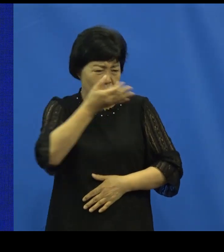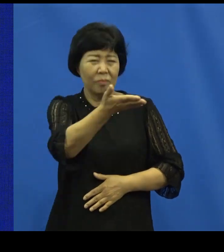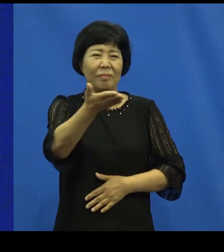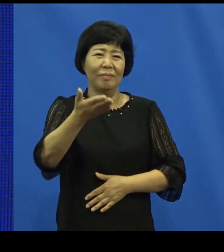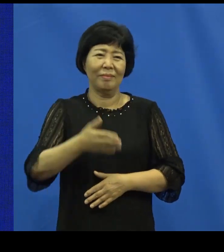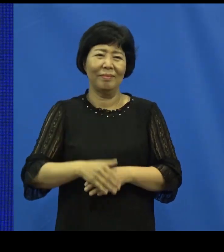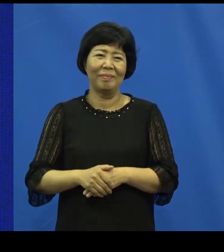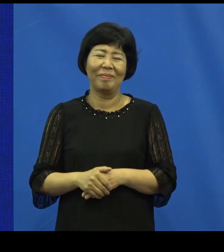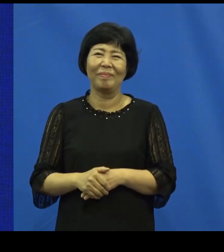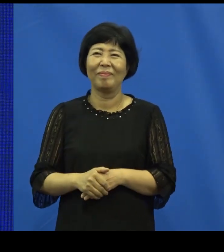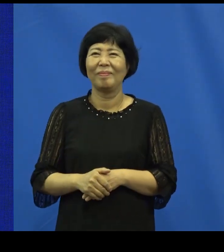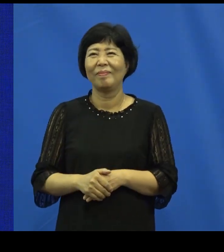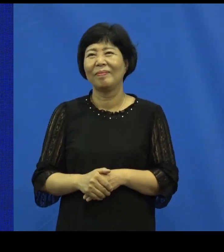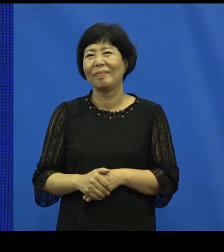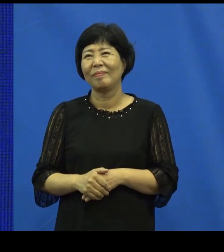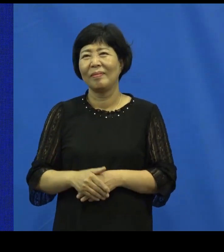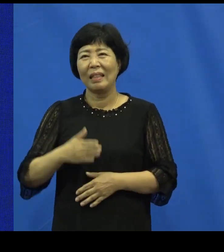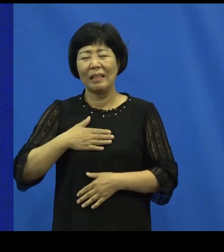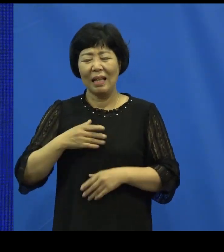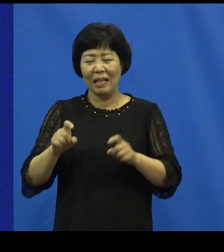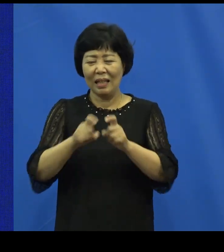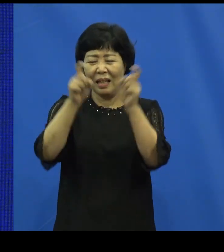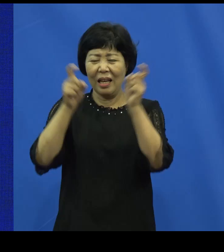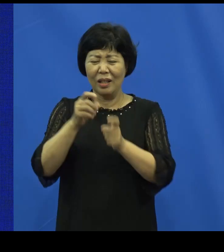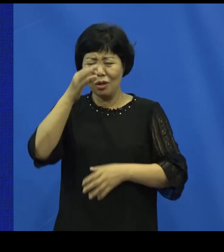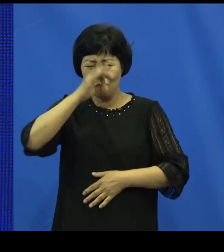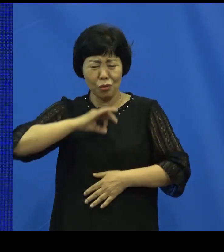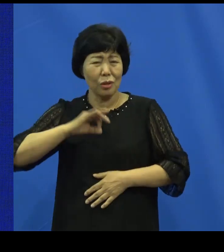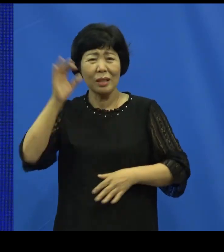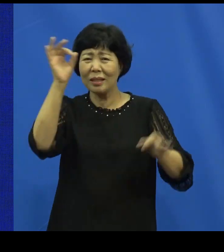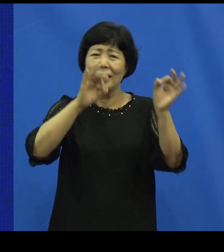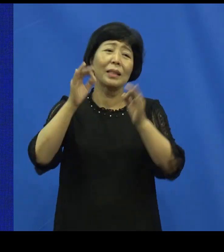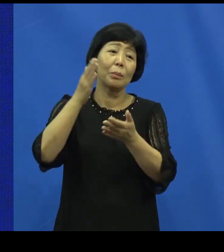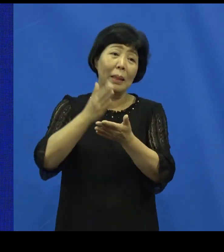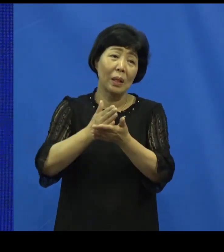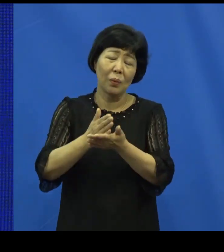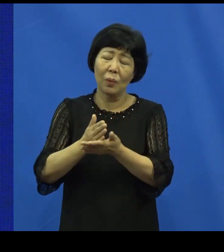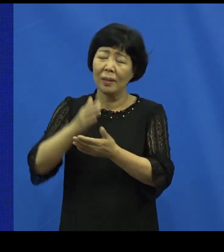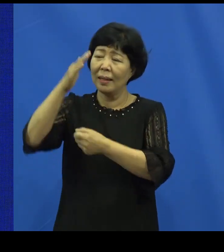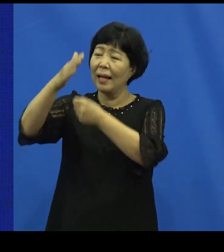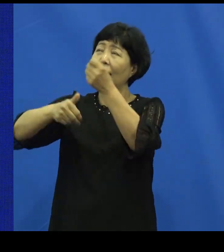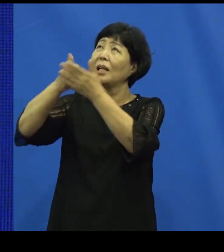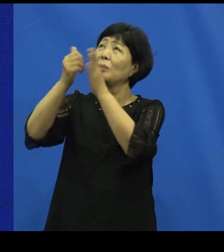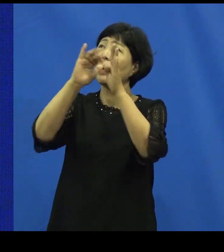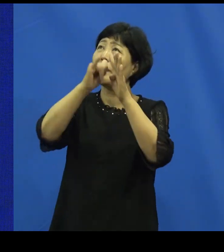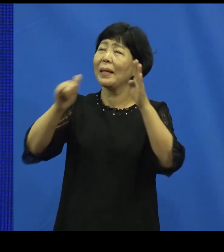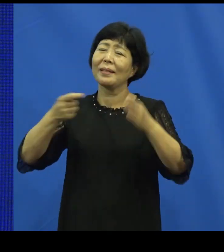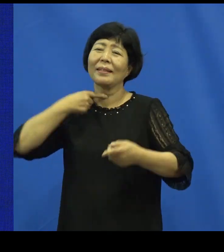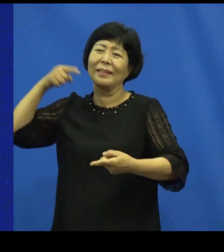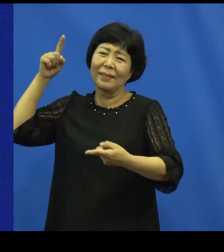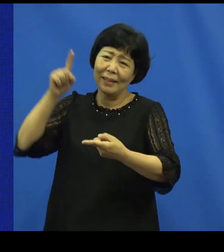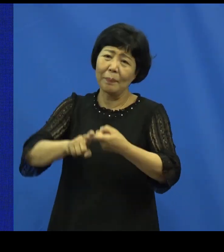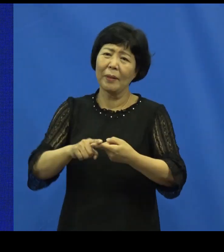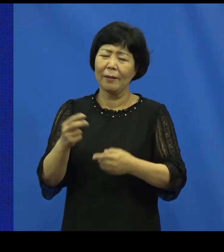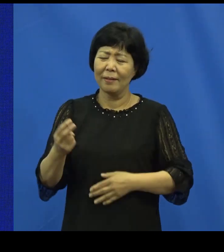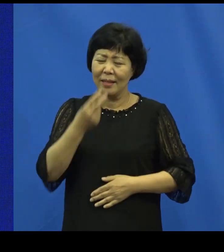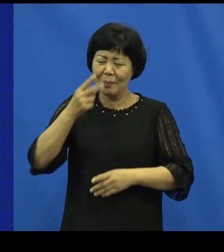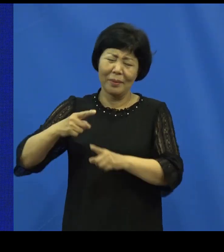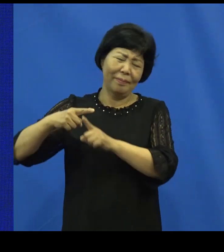일상의 유익을 따라 사지 말고 하나님의 백성다움을 지켜내는 일에 생명을